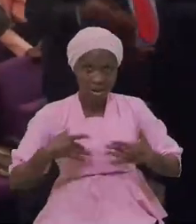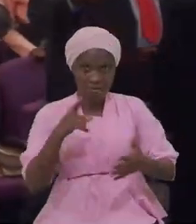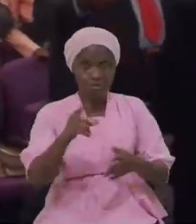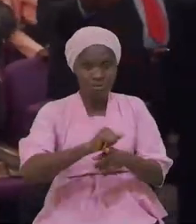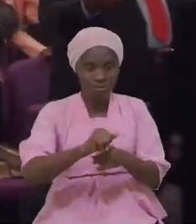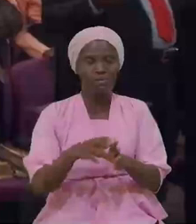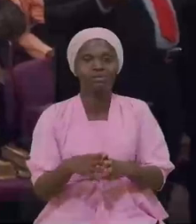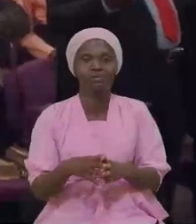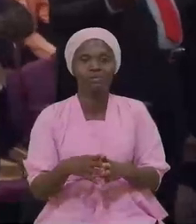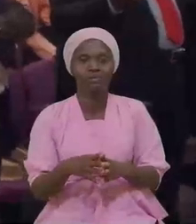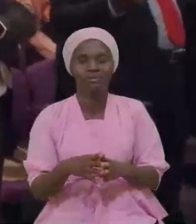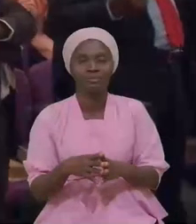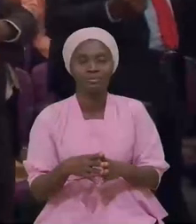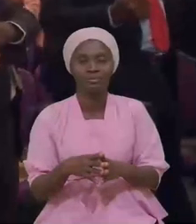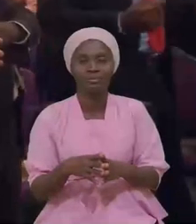Tu dis que tu es sauvé,